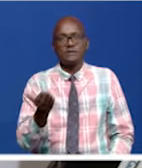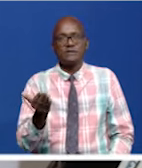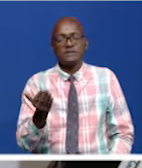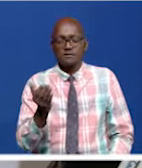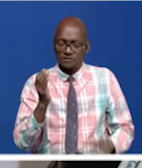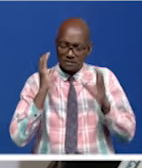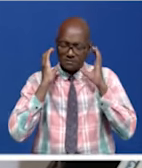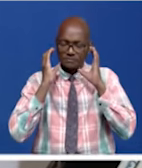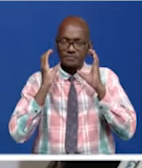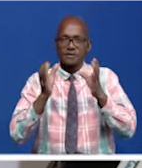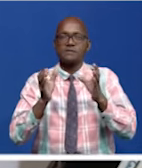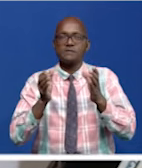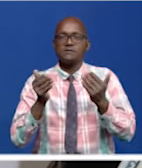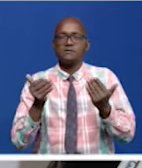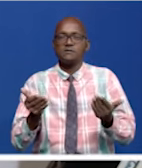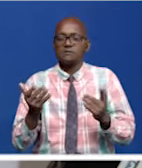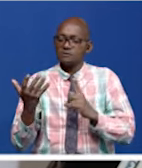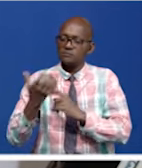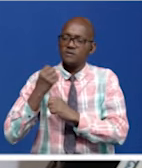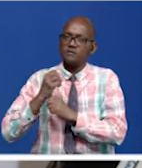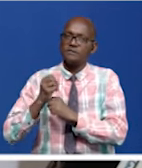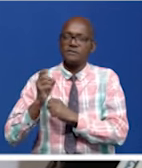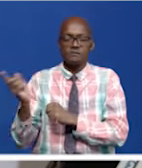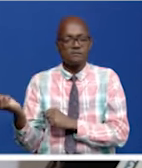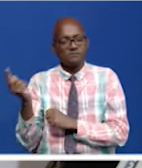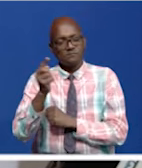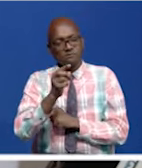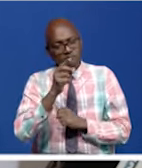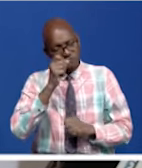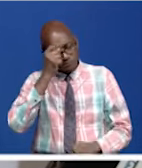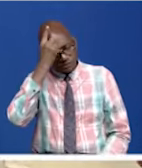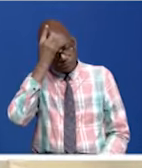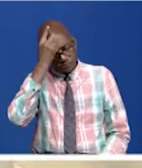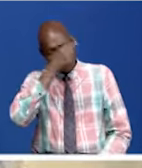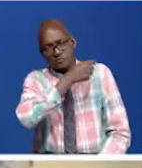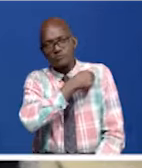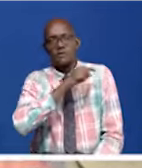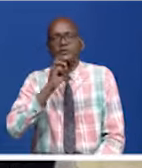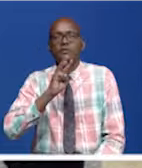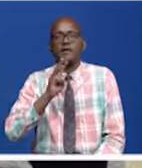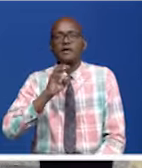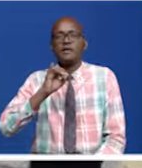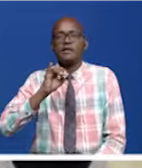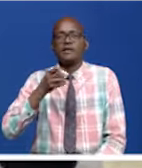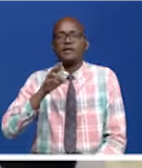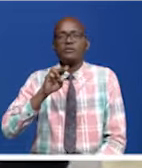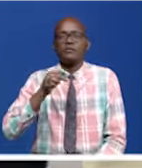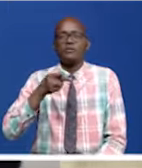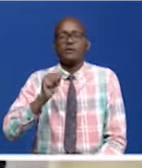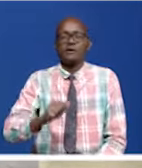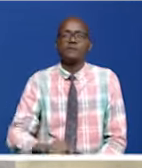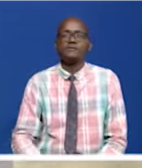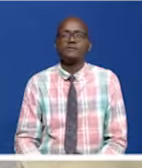katika gari HiLo na kwa Sasa hawapatikani kwenda kuwatambua katika hospitali ya wilaya ya igunga hapa tumejaribu kukutana na